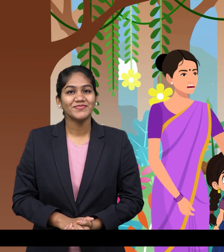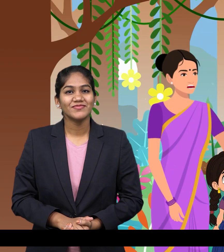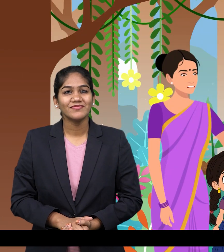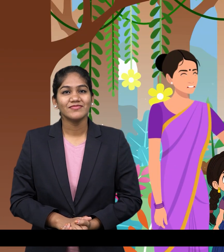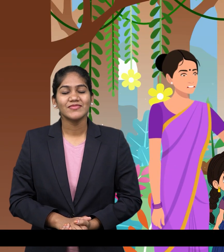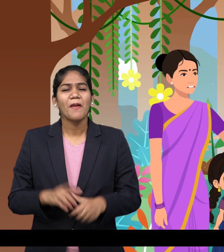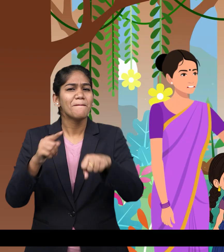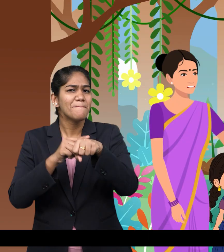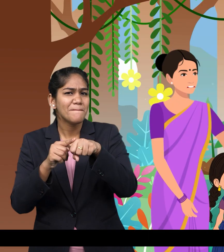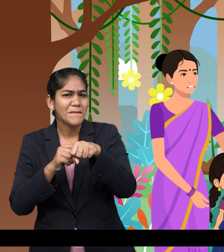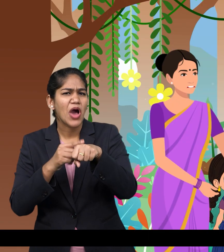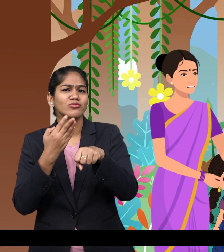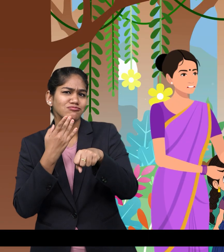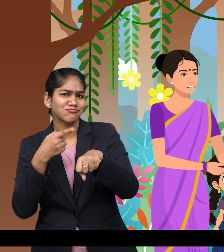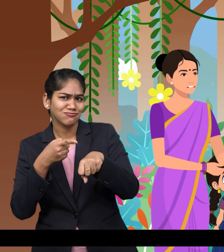గోధుమ,